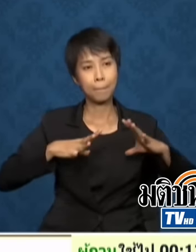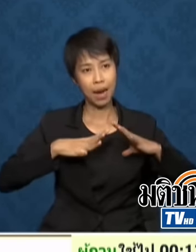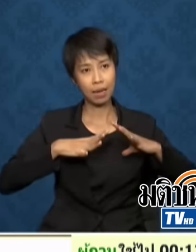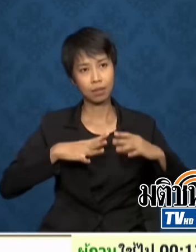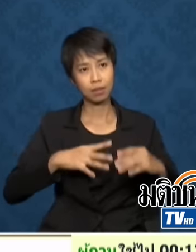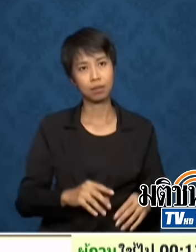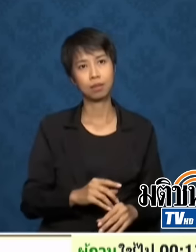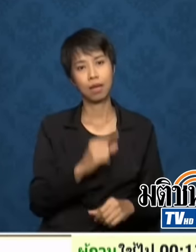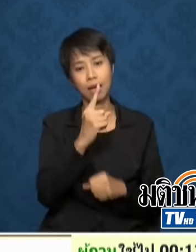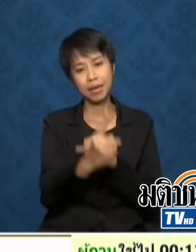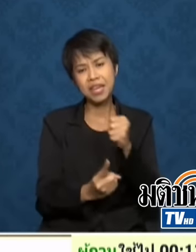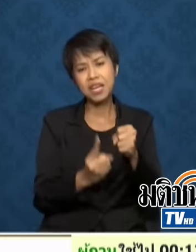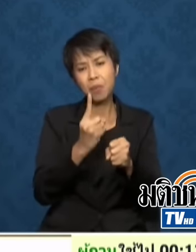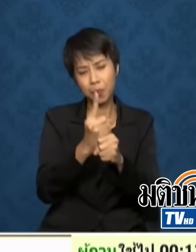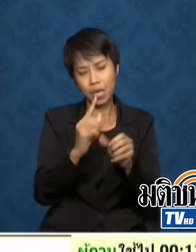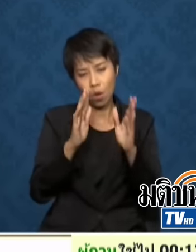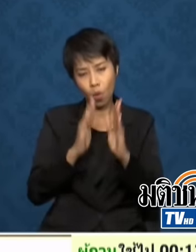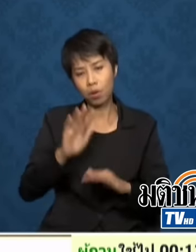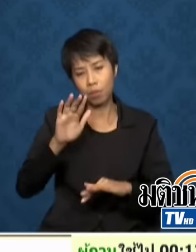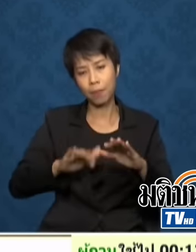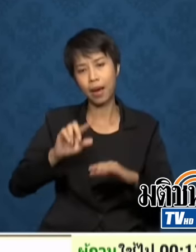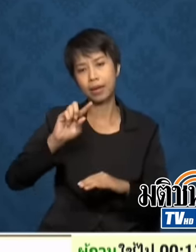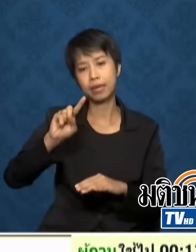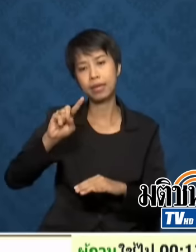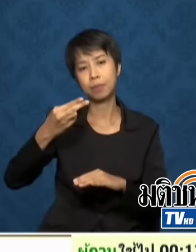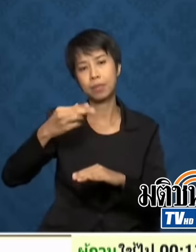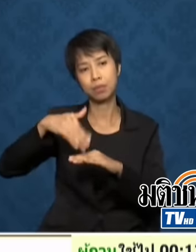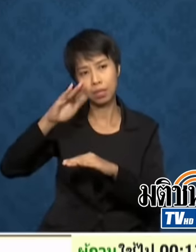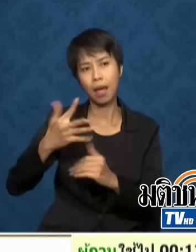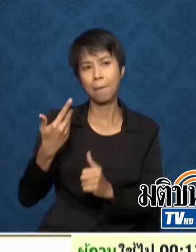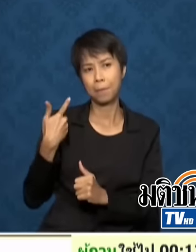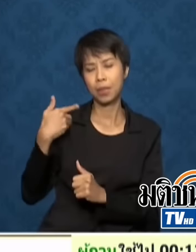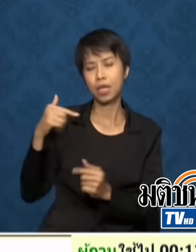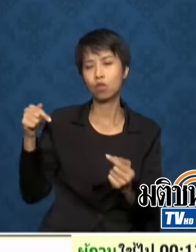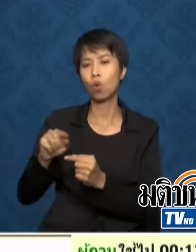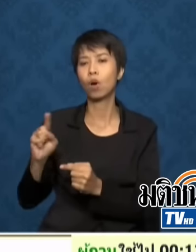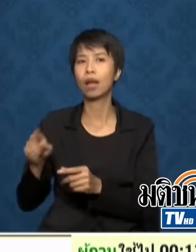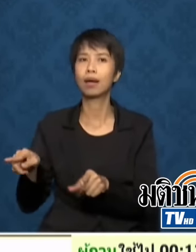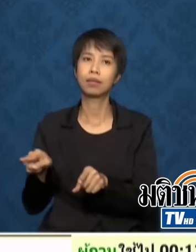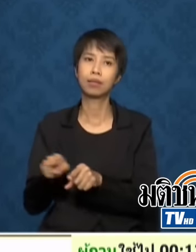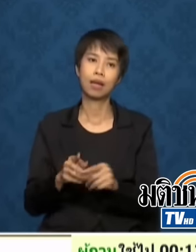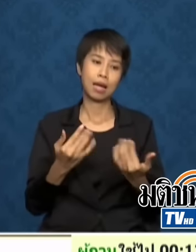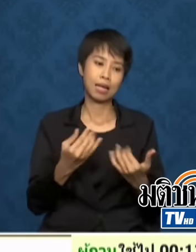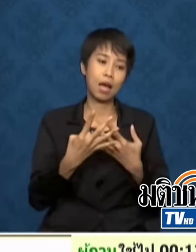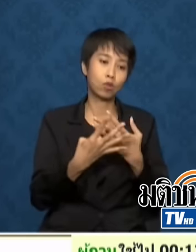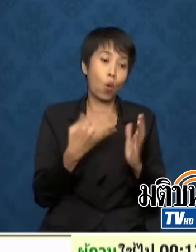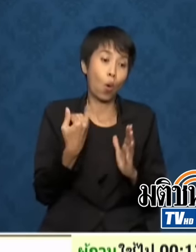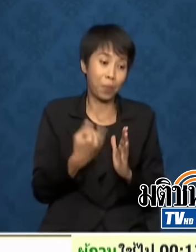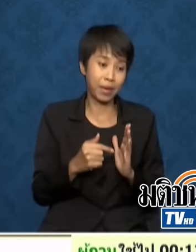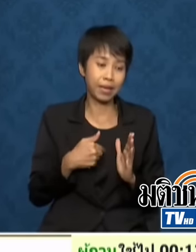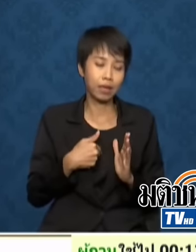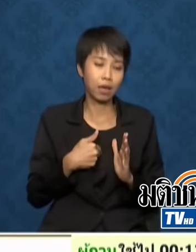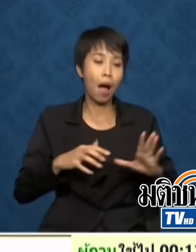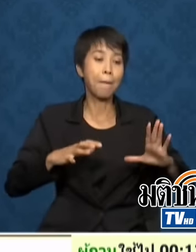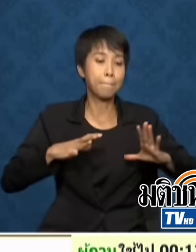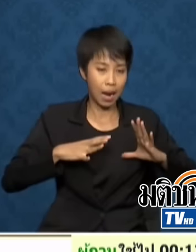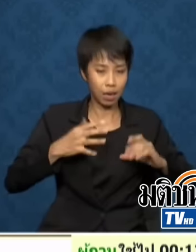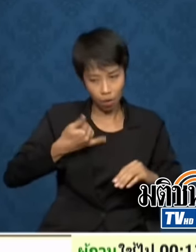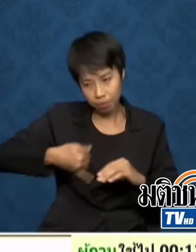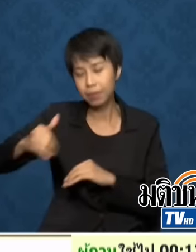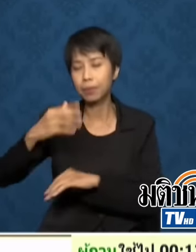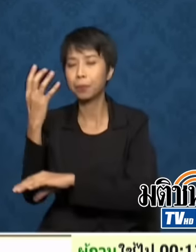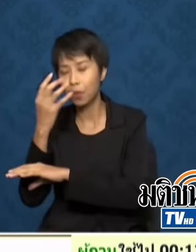ละเป็นหมื่นๆคนจำนวนมากเข้าไปออกทีวียังมีเลยนะพักโทษมาก่อนท่านอดีตนายกทักษิณเนี่ยก็เ